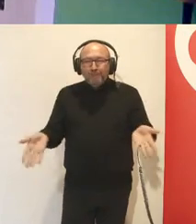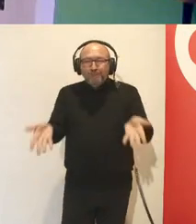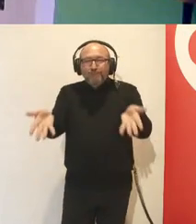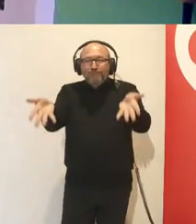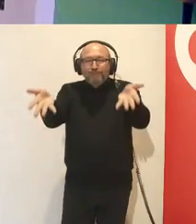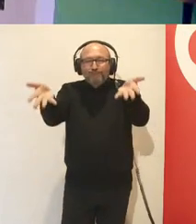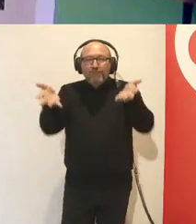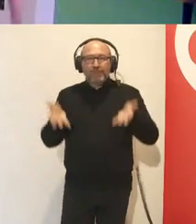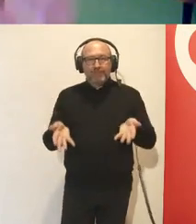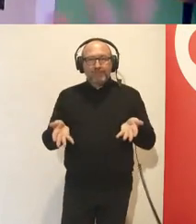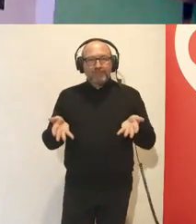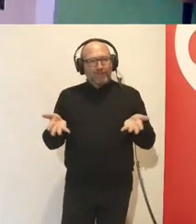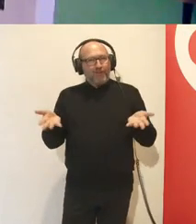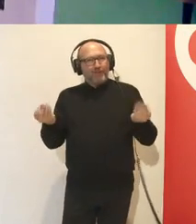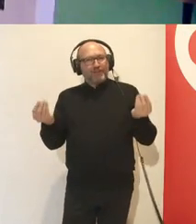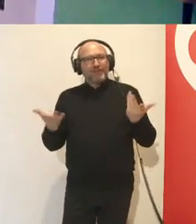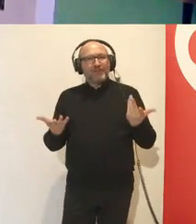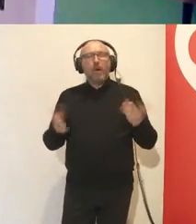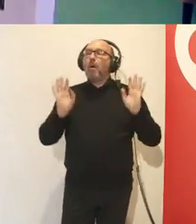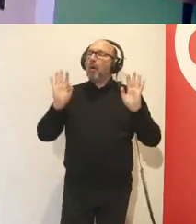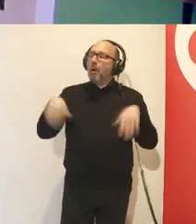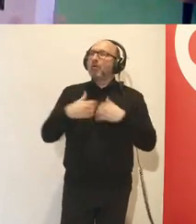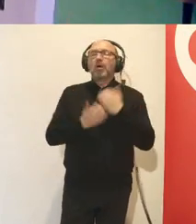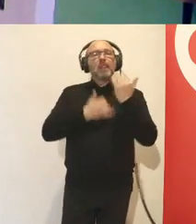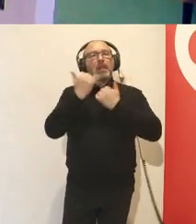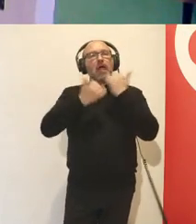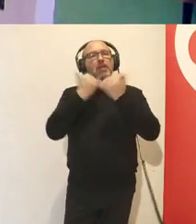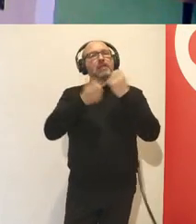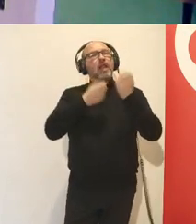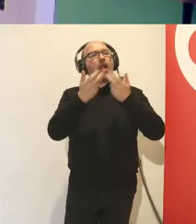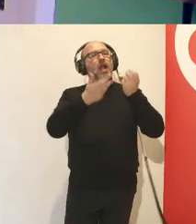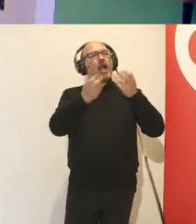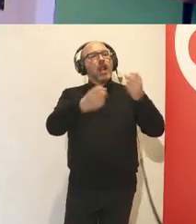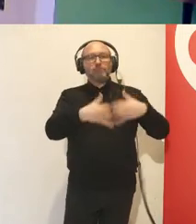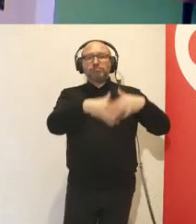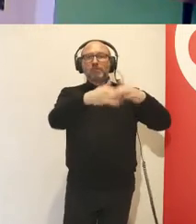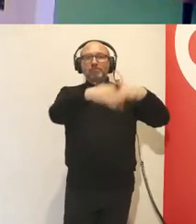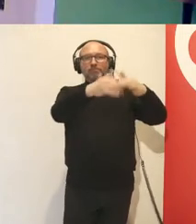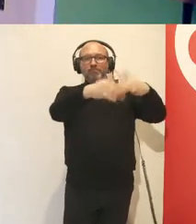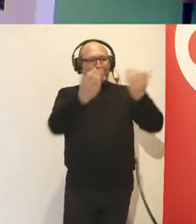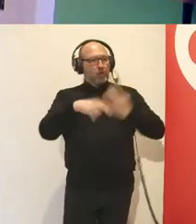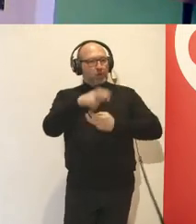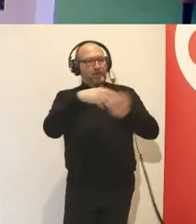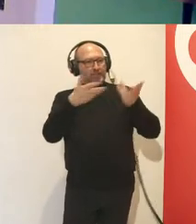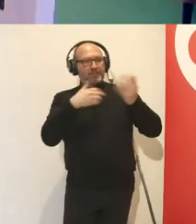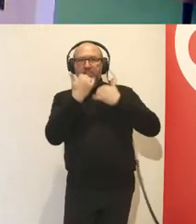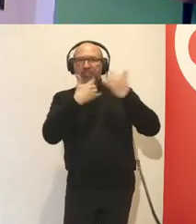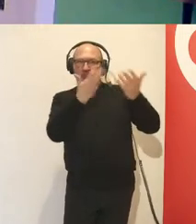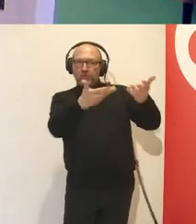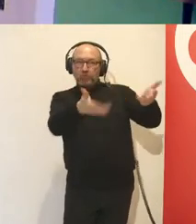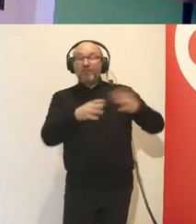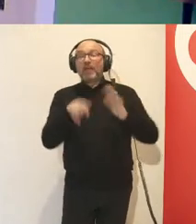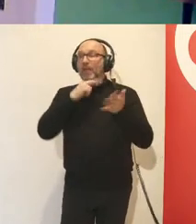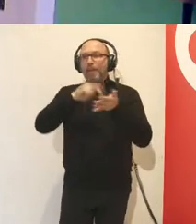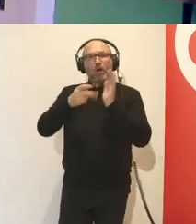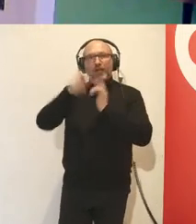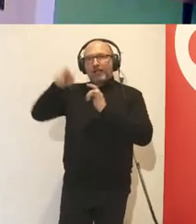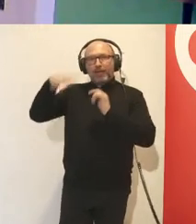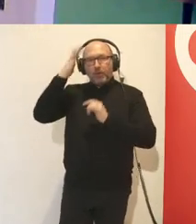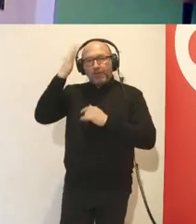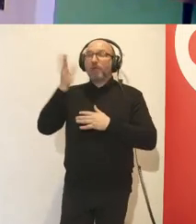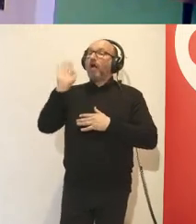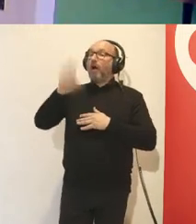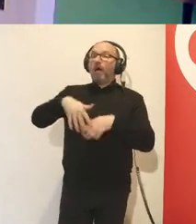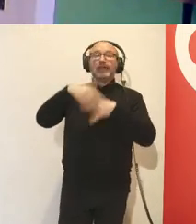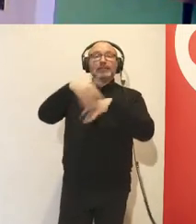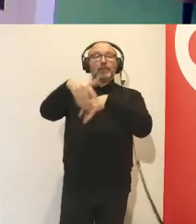man lässt negative entstehen man weiß nicht wie man damit umgehen soll es gibt immer noch viele politiker in die dann auf die demos